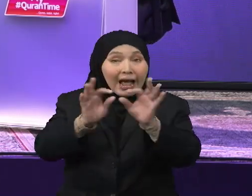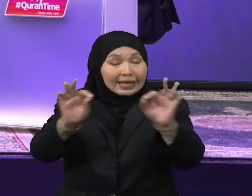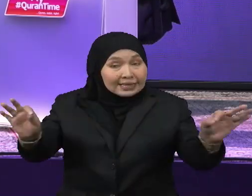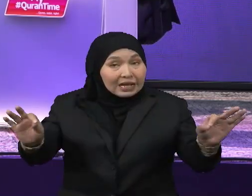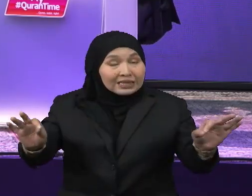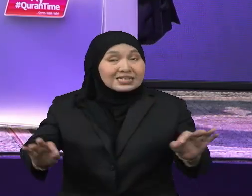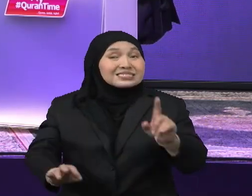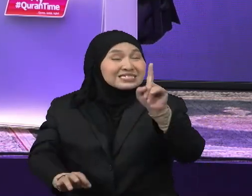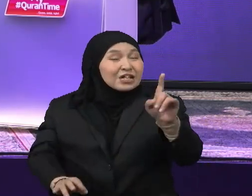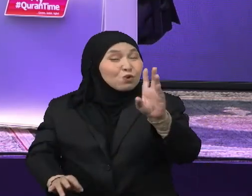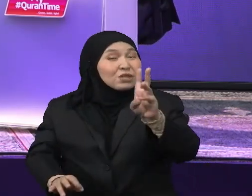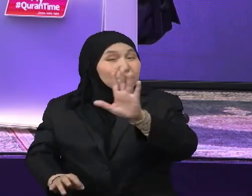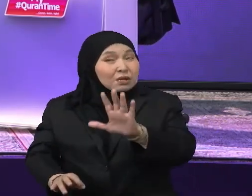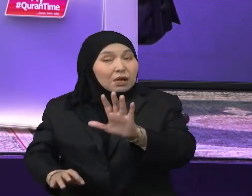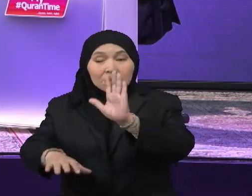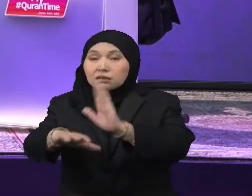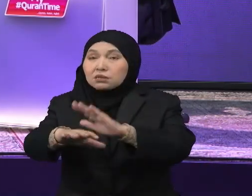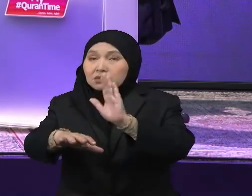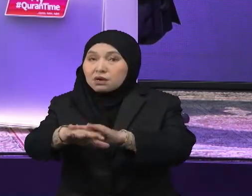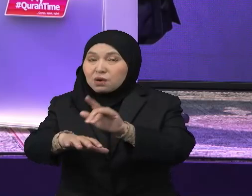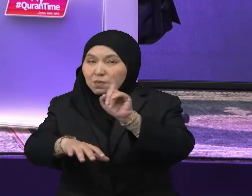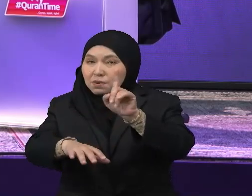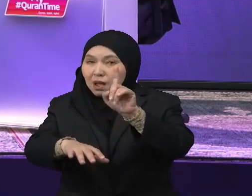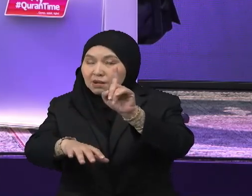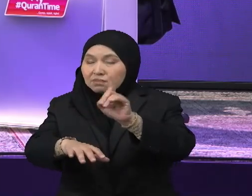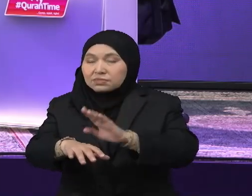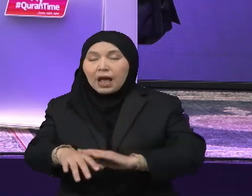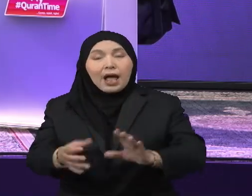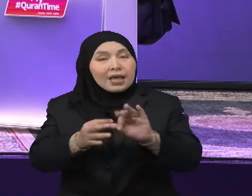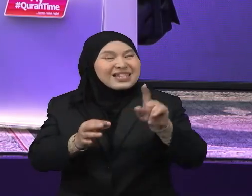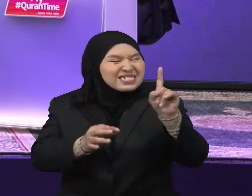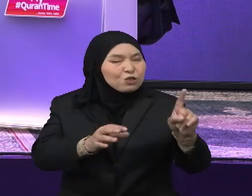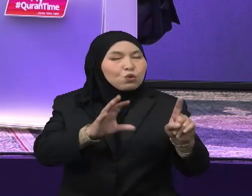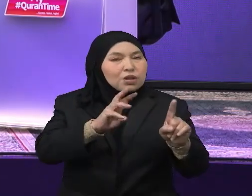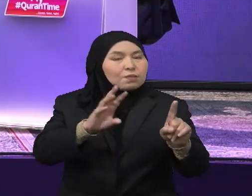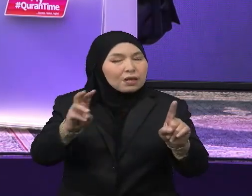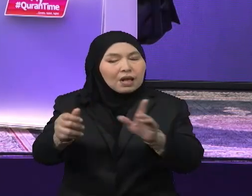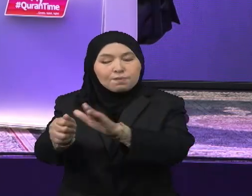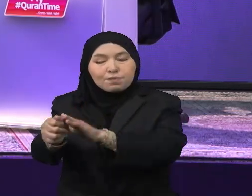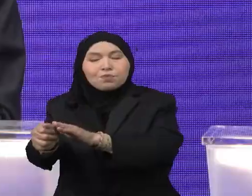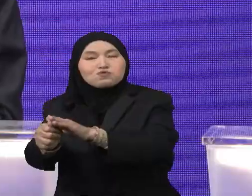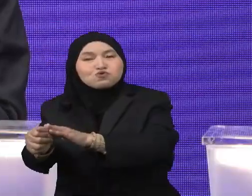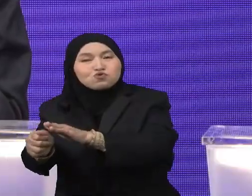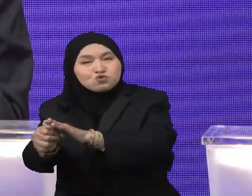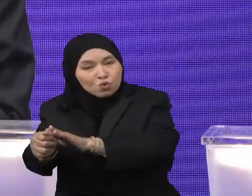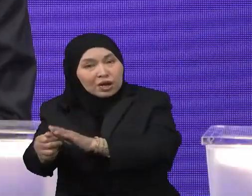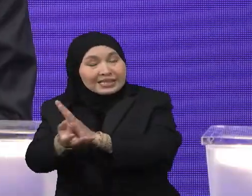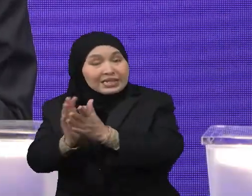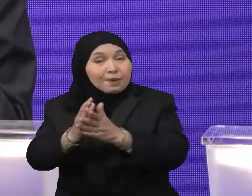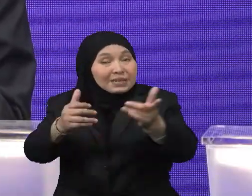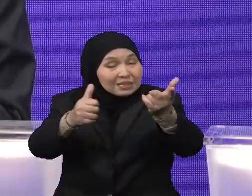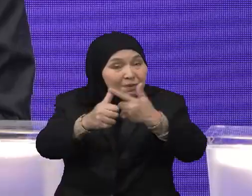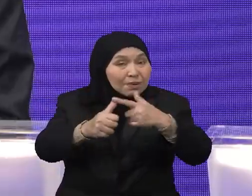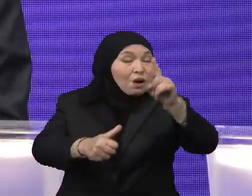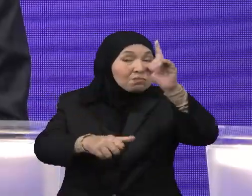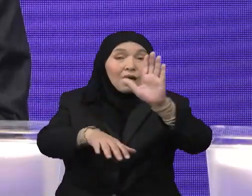ke 165 dia adalah teguran ayat yang ke-166 dia adalah pucukan Jadi pertama sekali